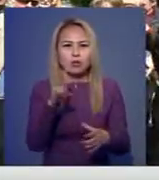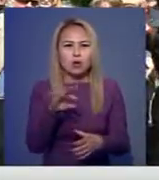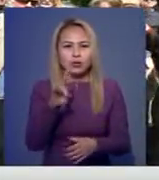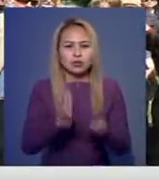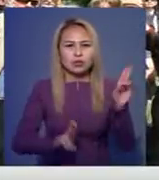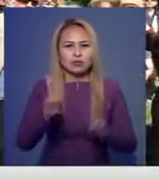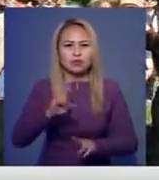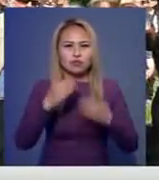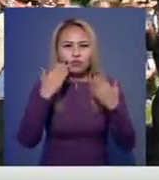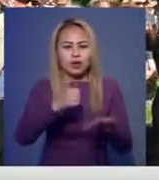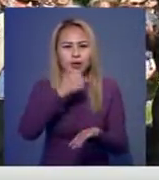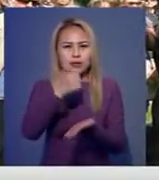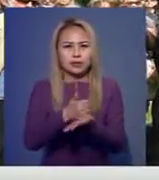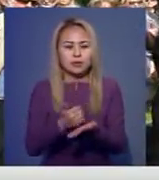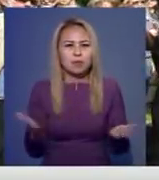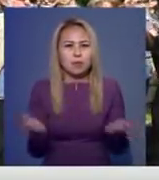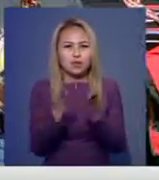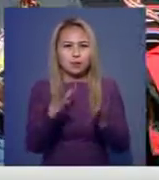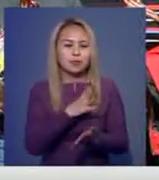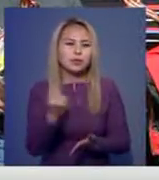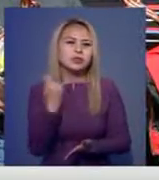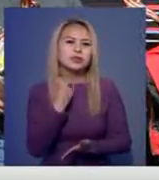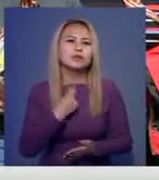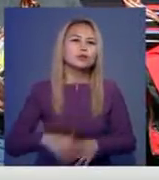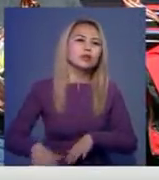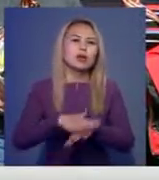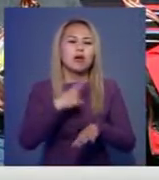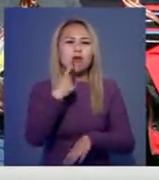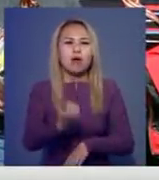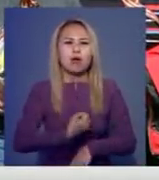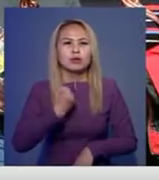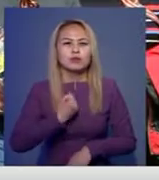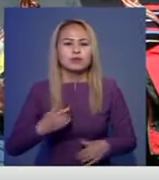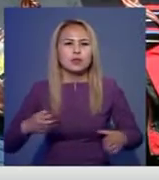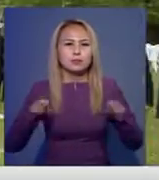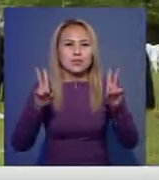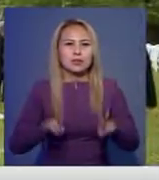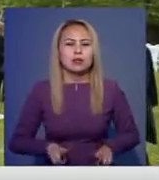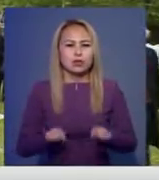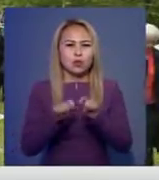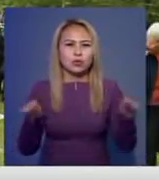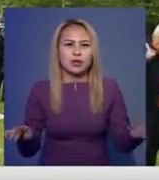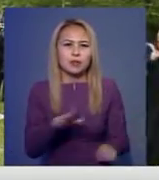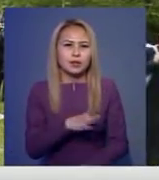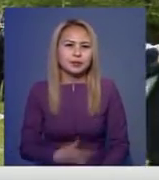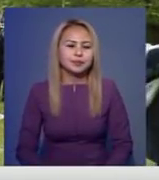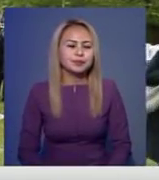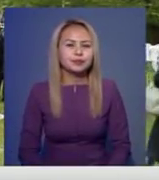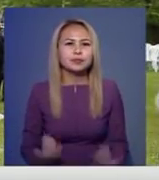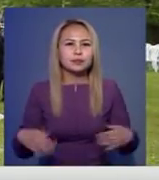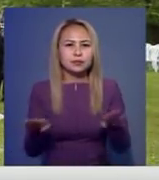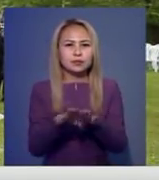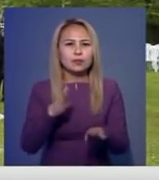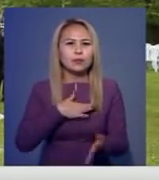Саутворк округі басшылығының қолдауымен Британиялық кеңестік әскери естелік қоры ұйымдастырған. Шараның